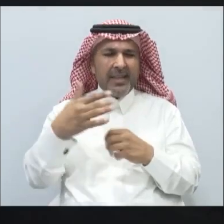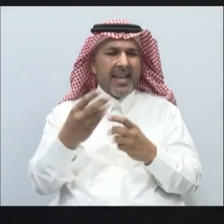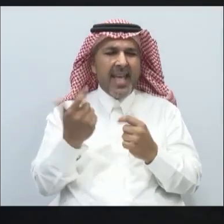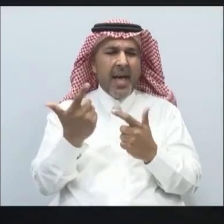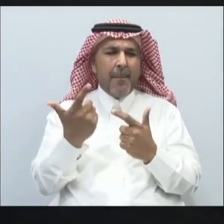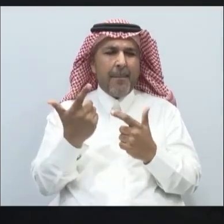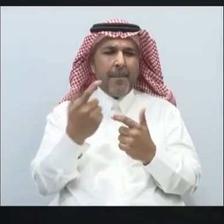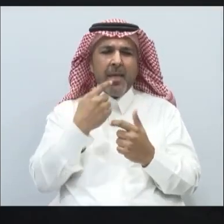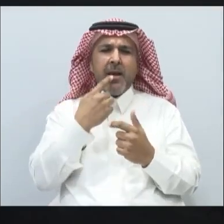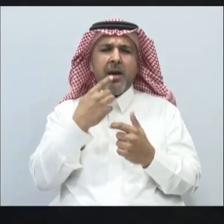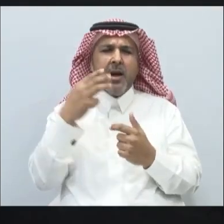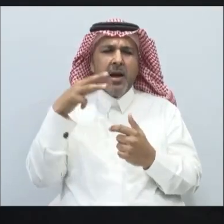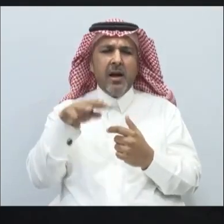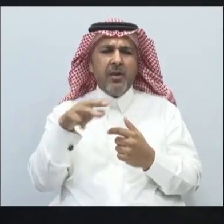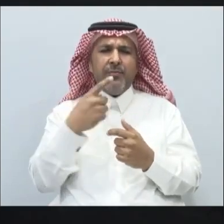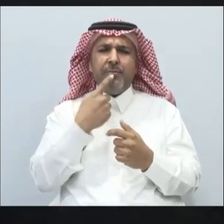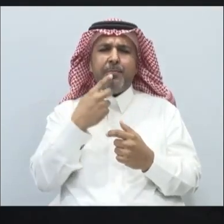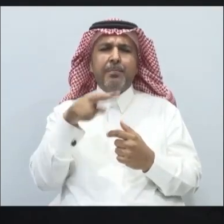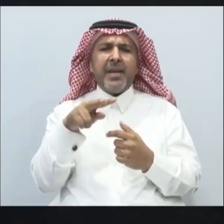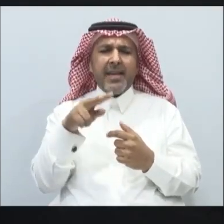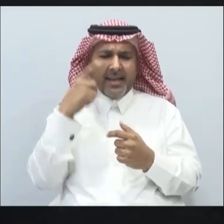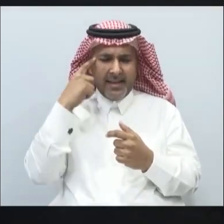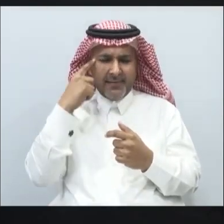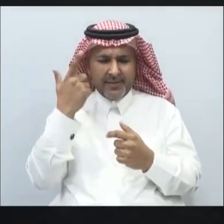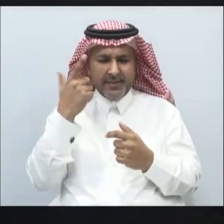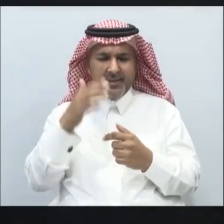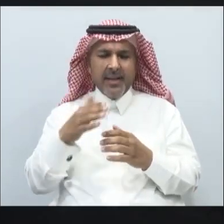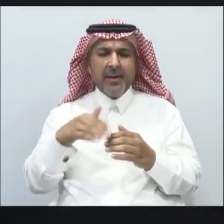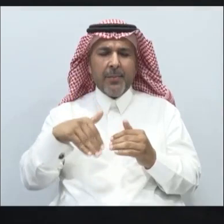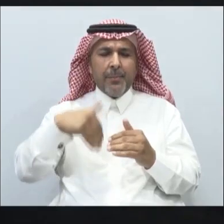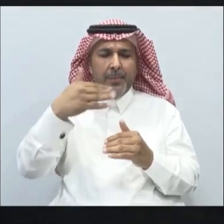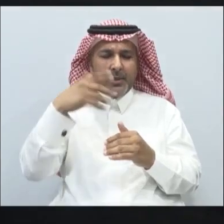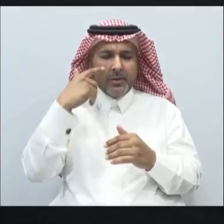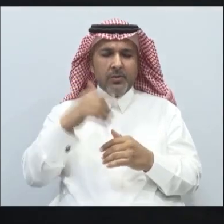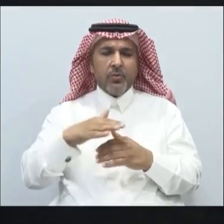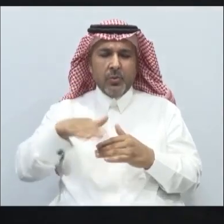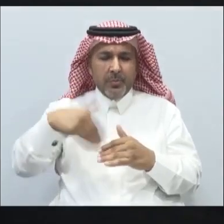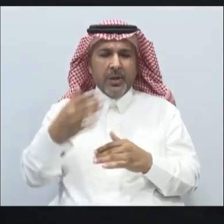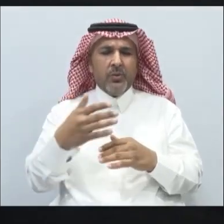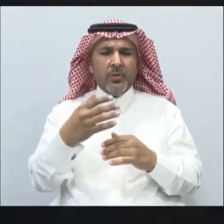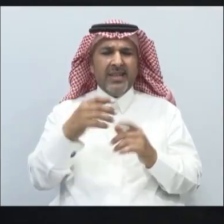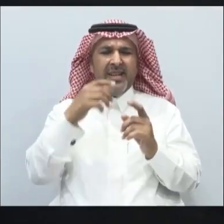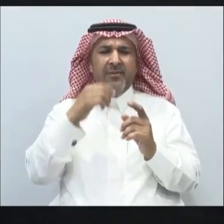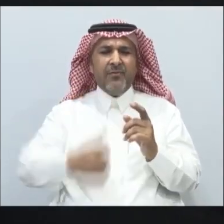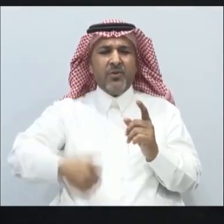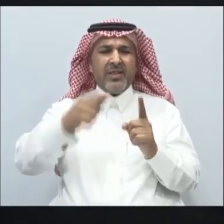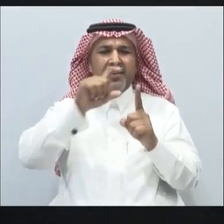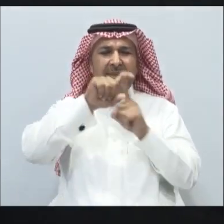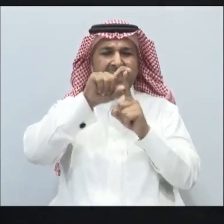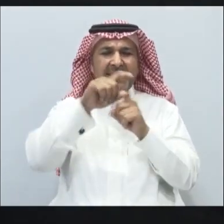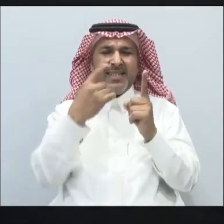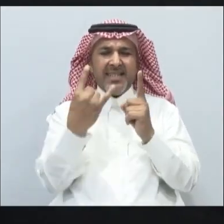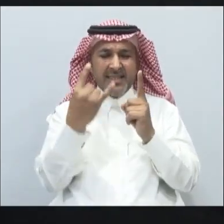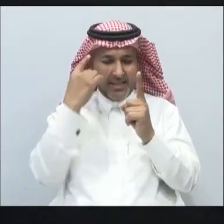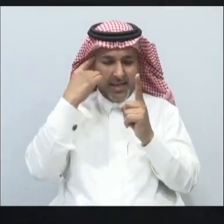احسب السنه الثانيه ما احسب الربح بناء على ال 1000 اللي اولى وانما احسب المبلغ الربح بناء على ال 1000 وال100 اللي